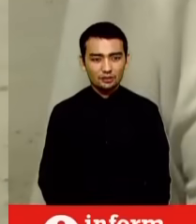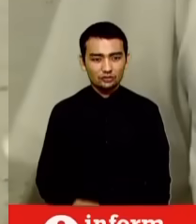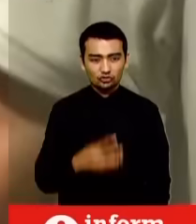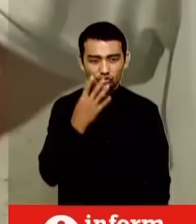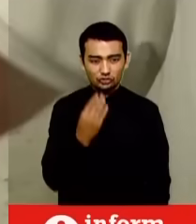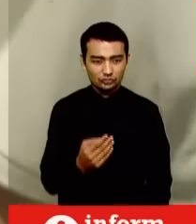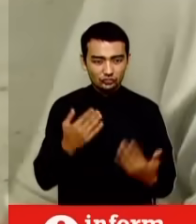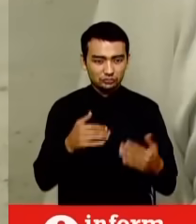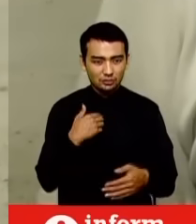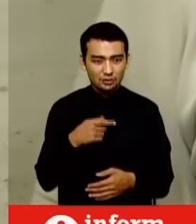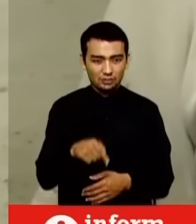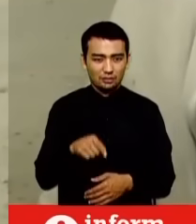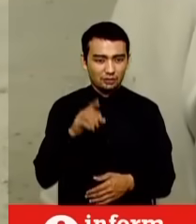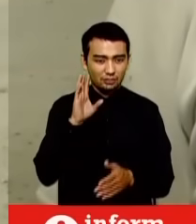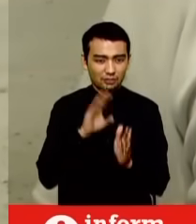жатқаны. Өтпейді.